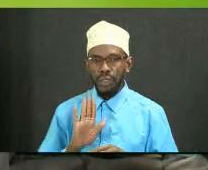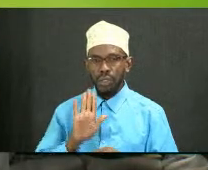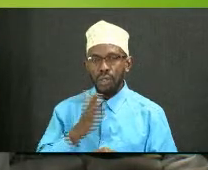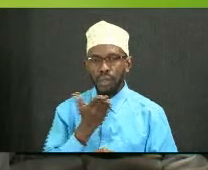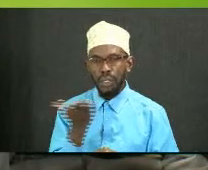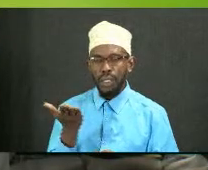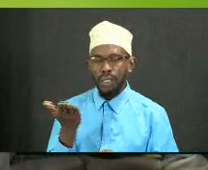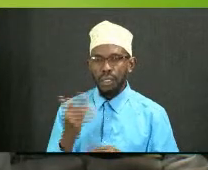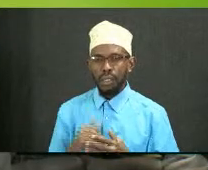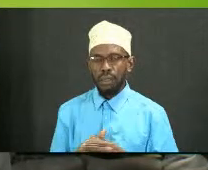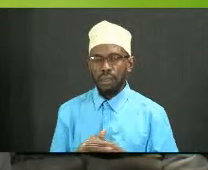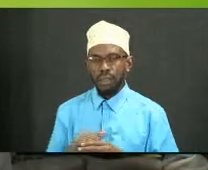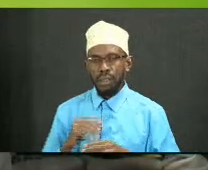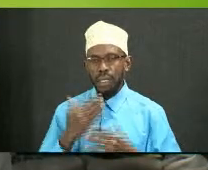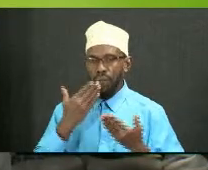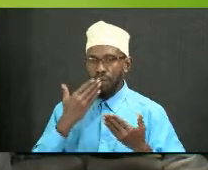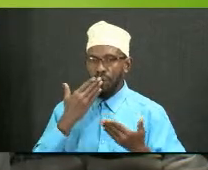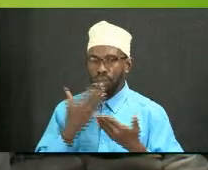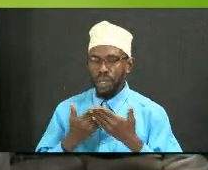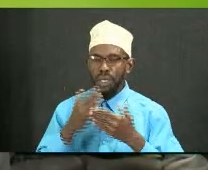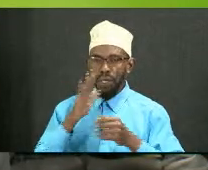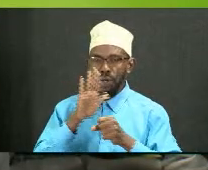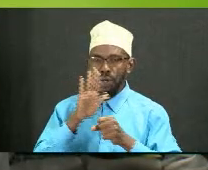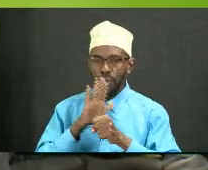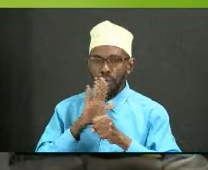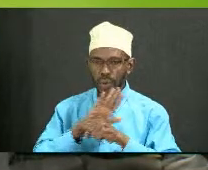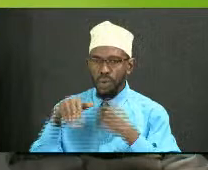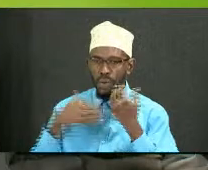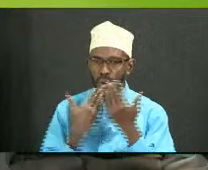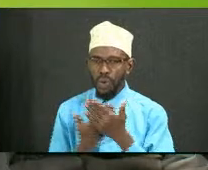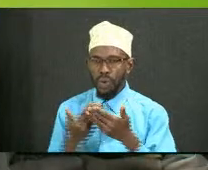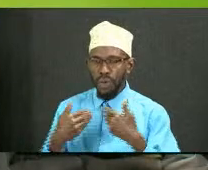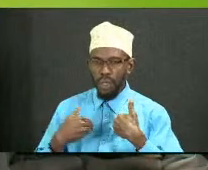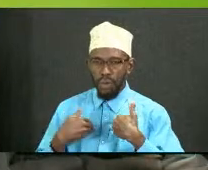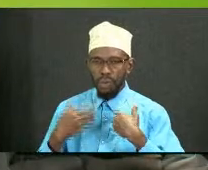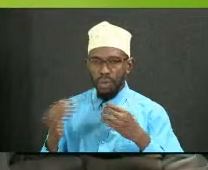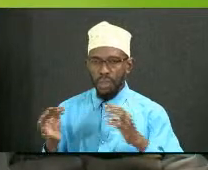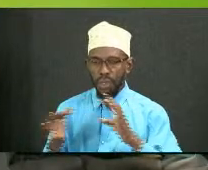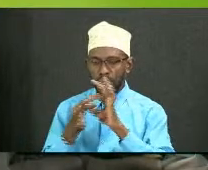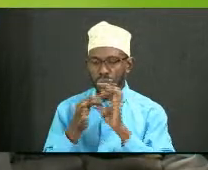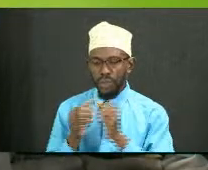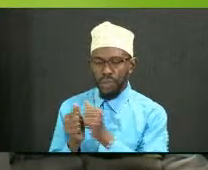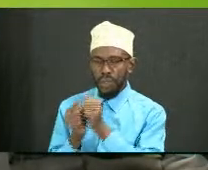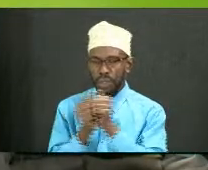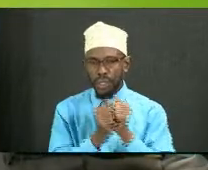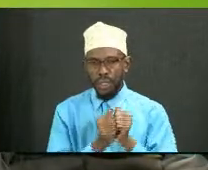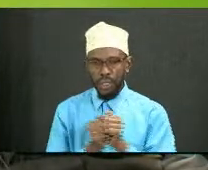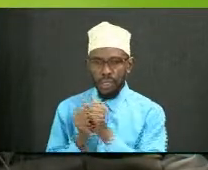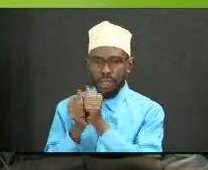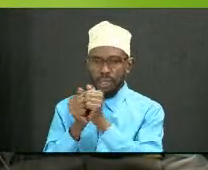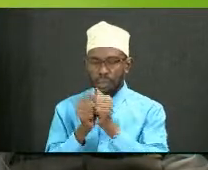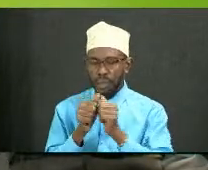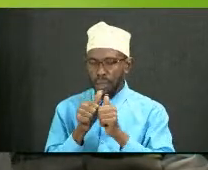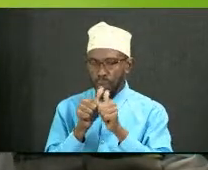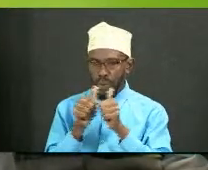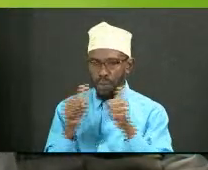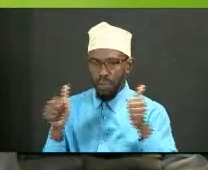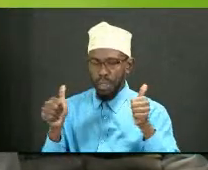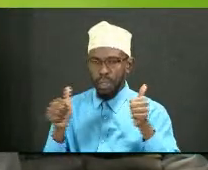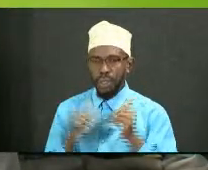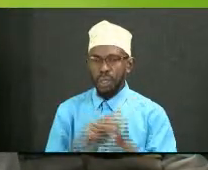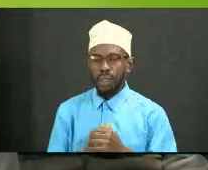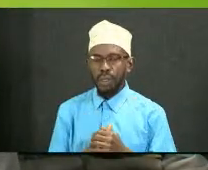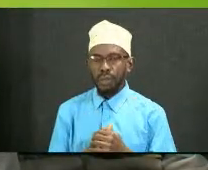kukomea hapa kwa leo. Shukrani za dhati kwa wale wote walioweza kuunganisha kipindi hichi na kukiweka sawia